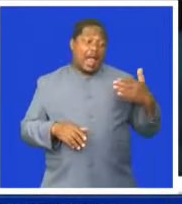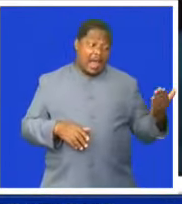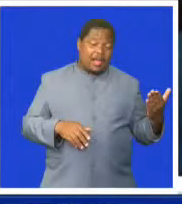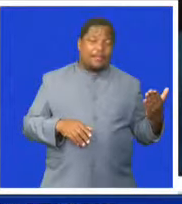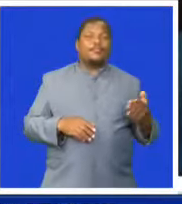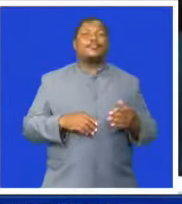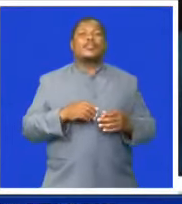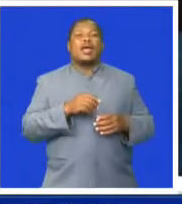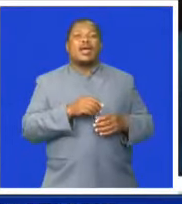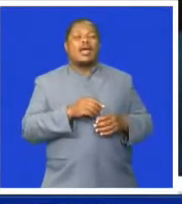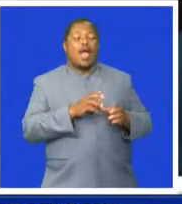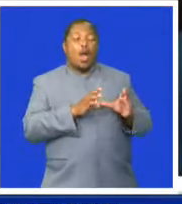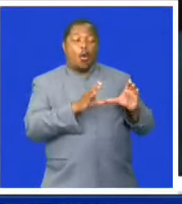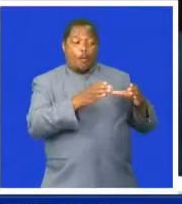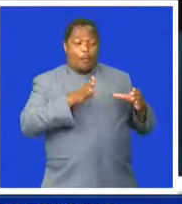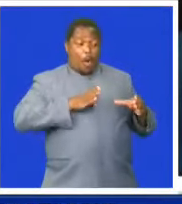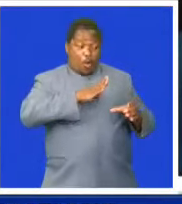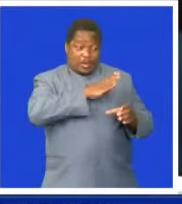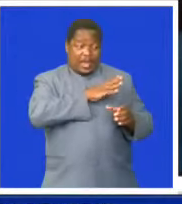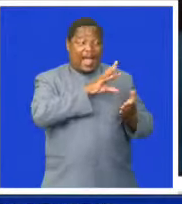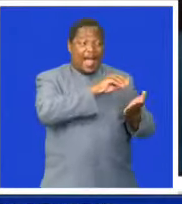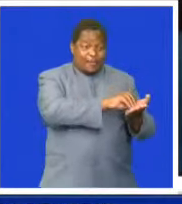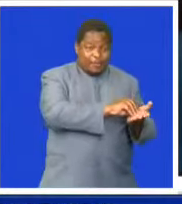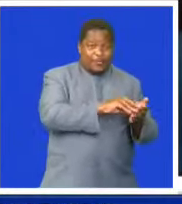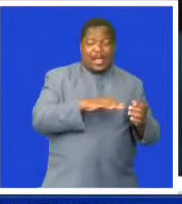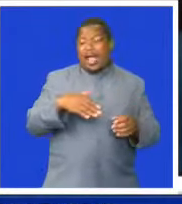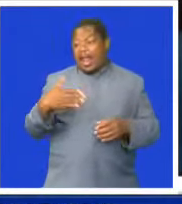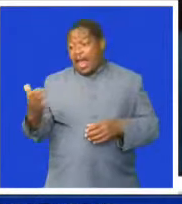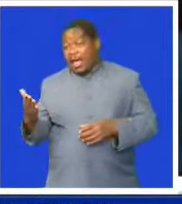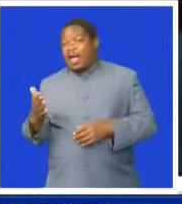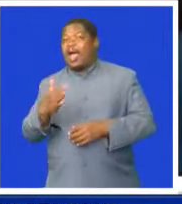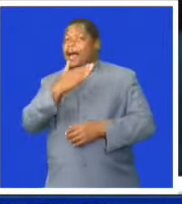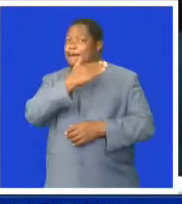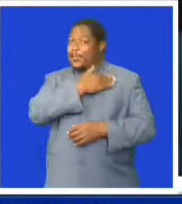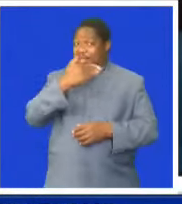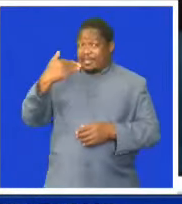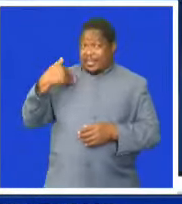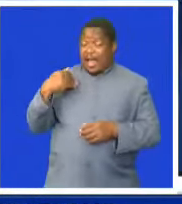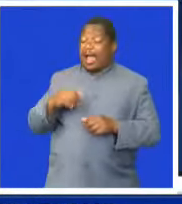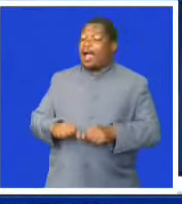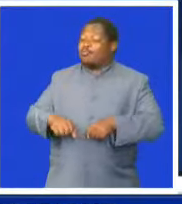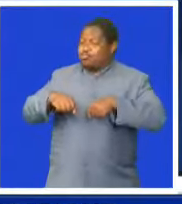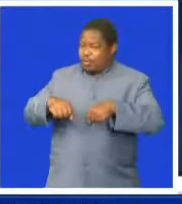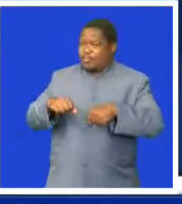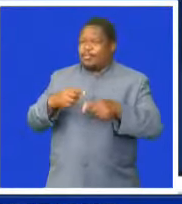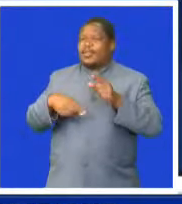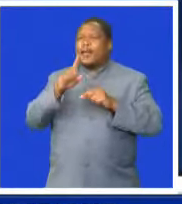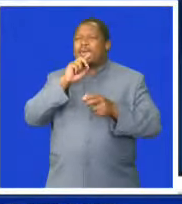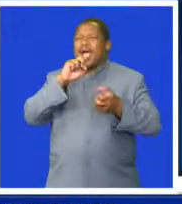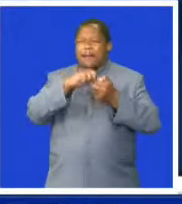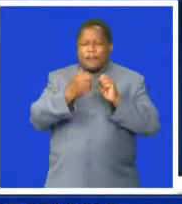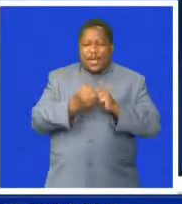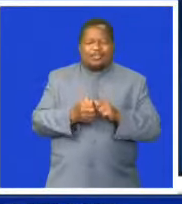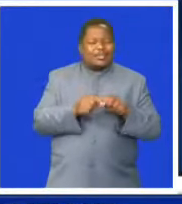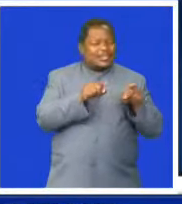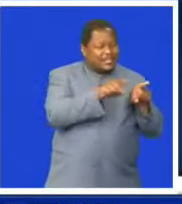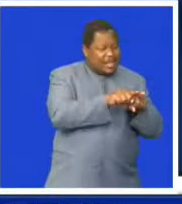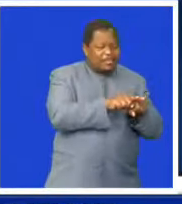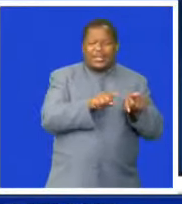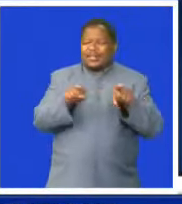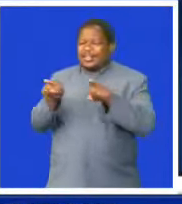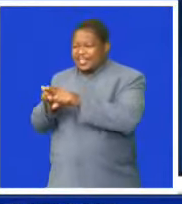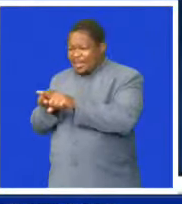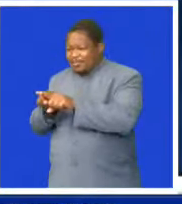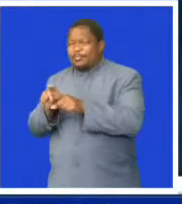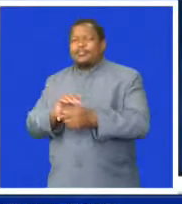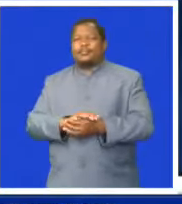kulesinye kune-minister. Kepha le nkinga iyafanana. Leti testi njenjenjenjenje,